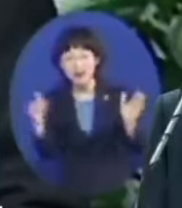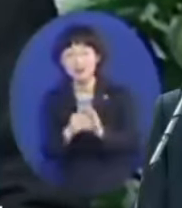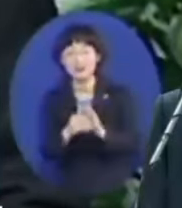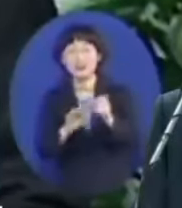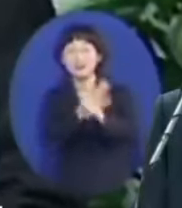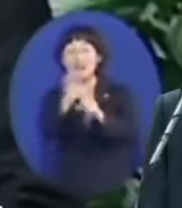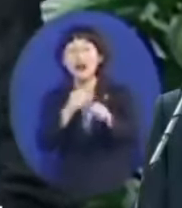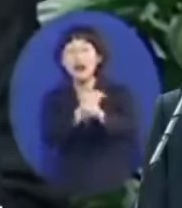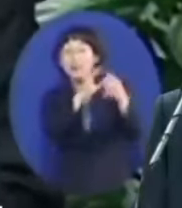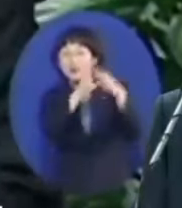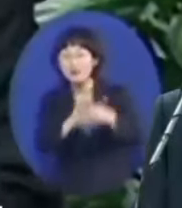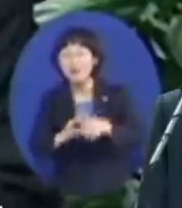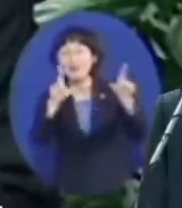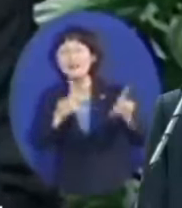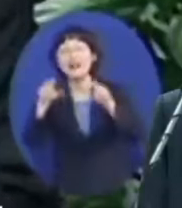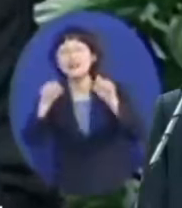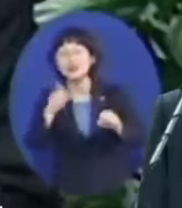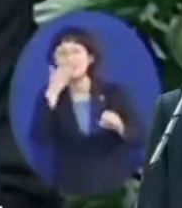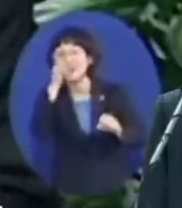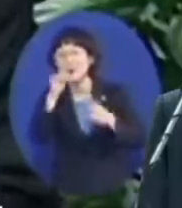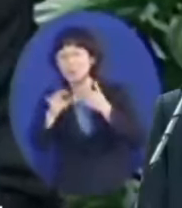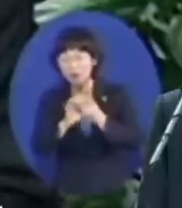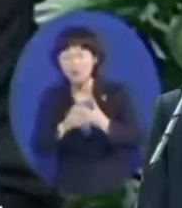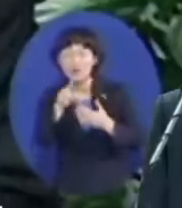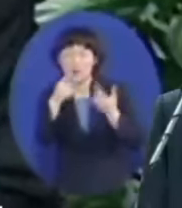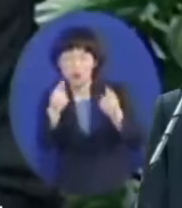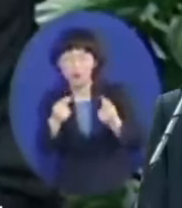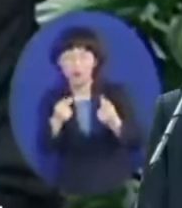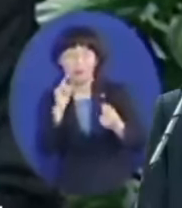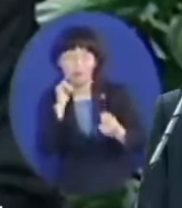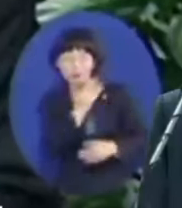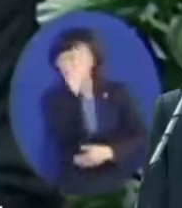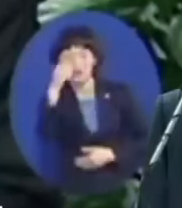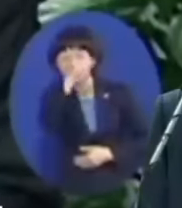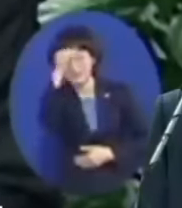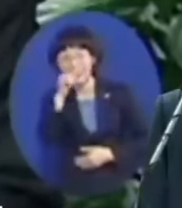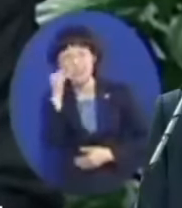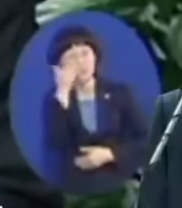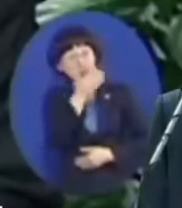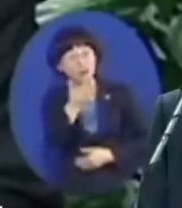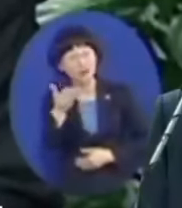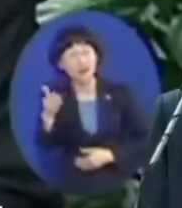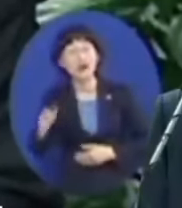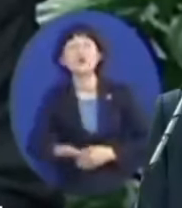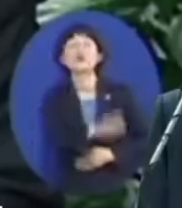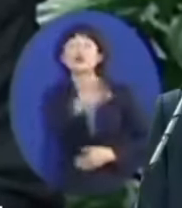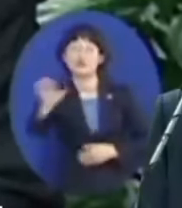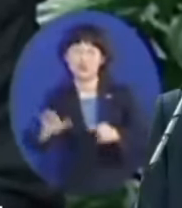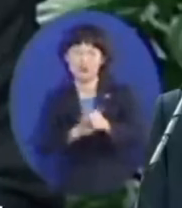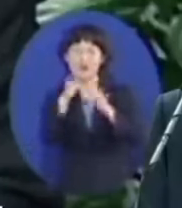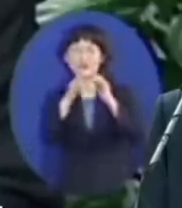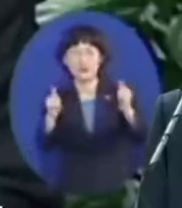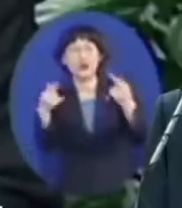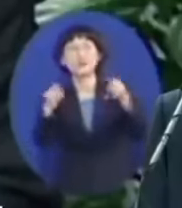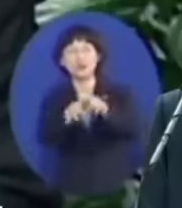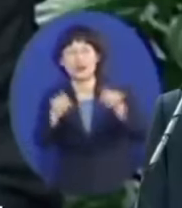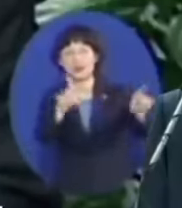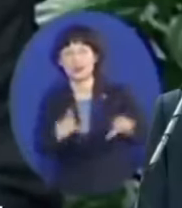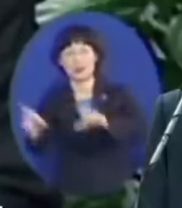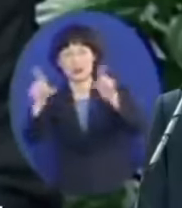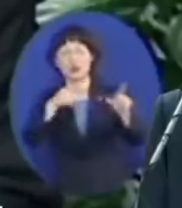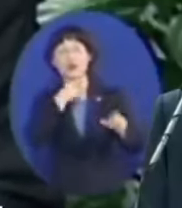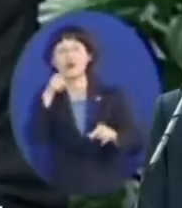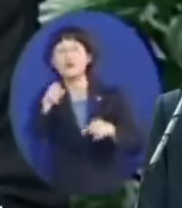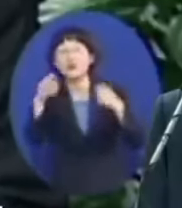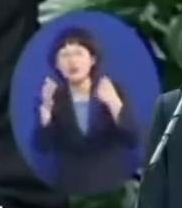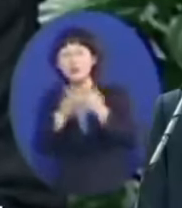수 있다면 그것만큼 아름다운 인생이 또 있을까요? 우리는 사랑하는 사람과 함께 살기를 원합니다. 그